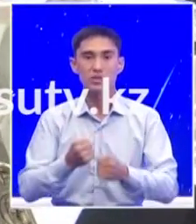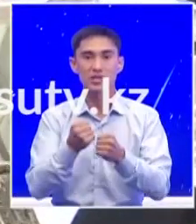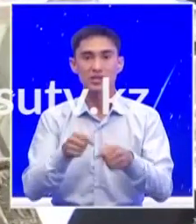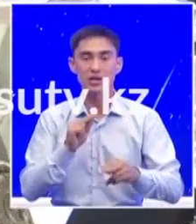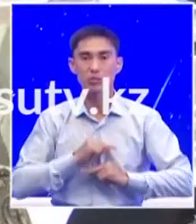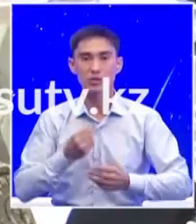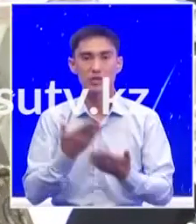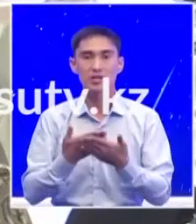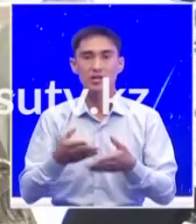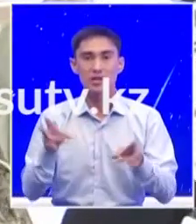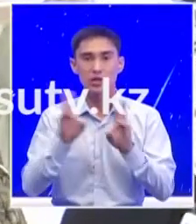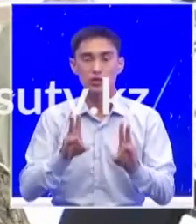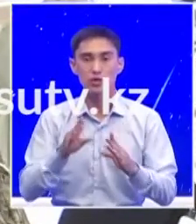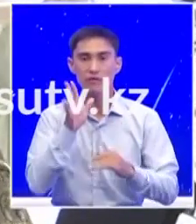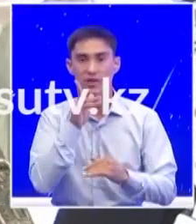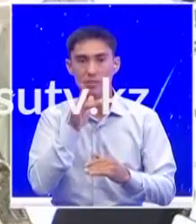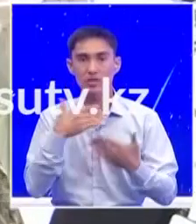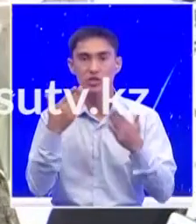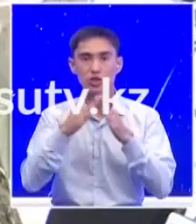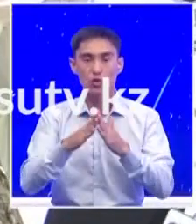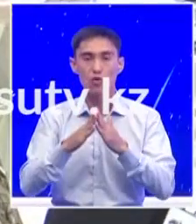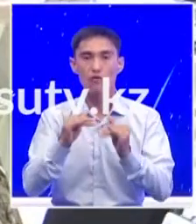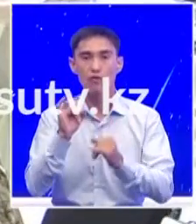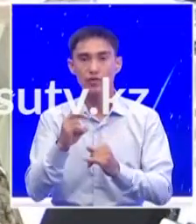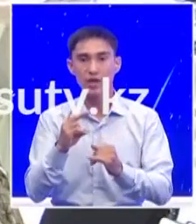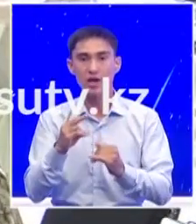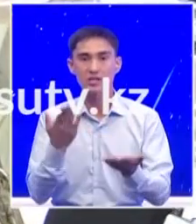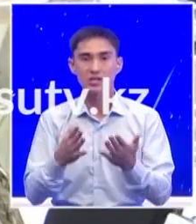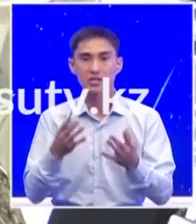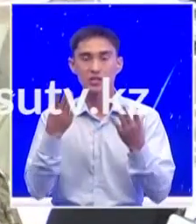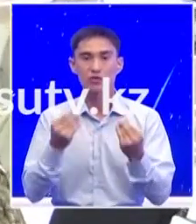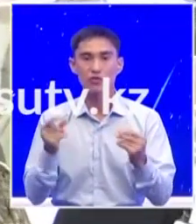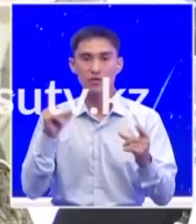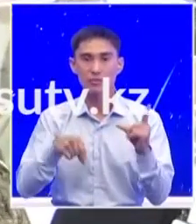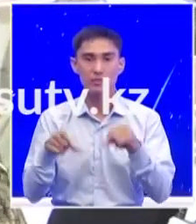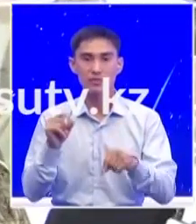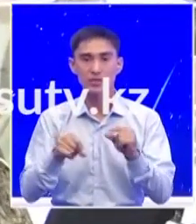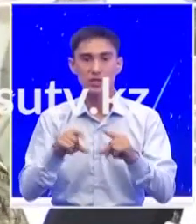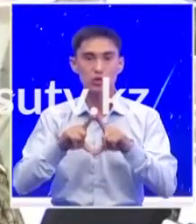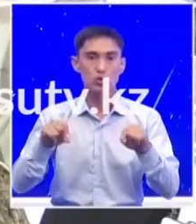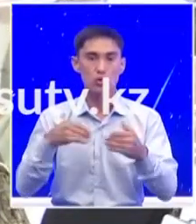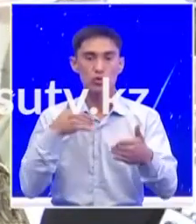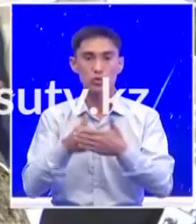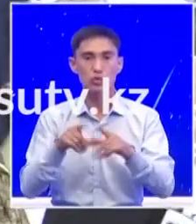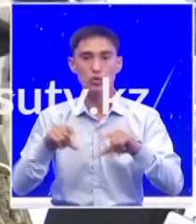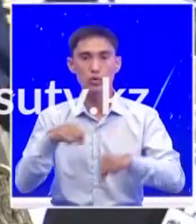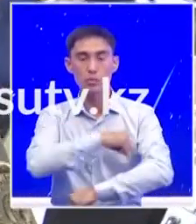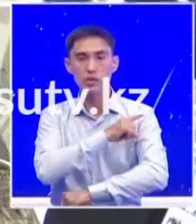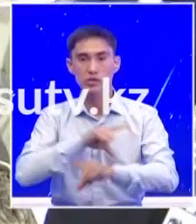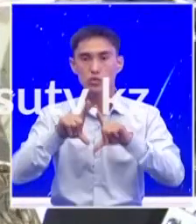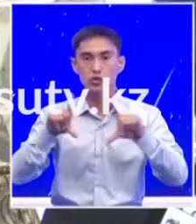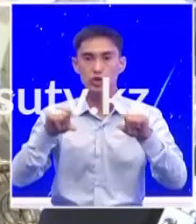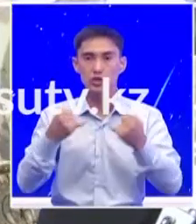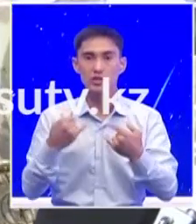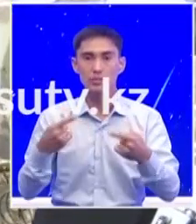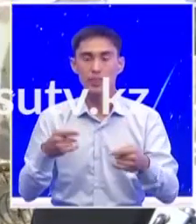ночное время, это жилой фонд, если это дневное время, мы обращаем внимание на объекты с массовым пребыванием людей, школьные, дошкольные, медицинские учреждения и